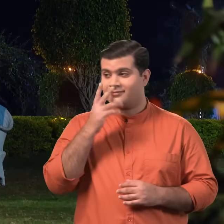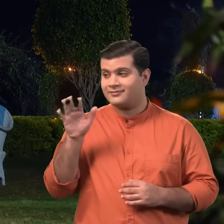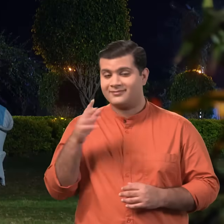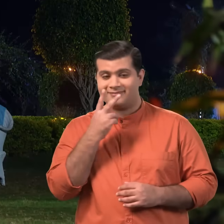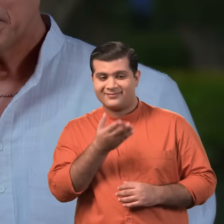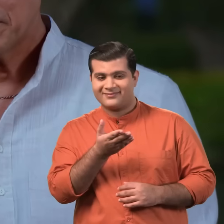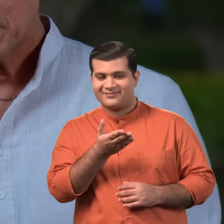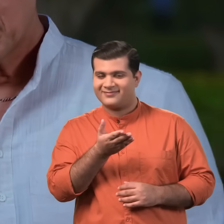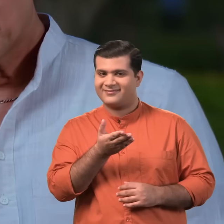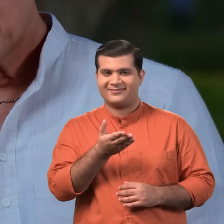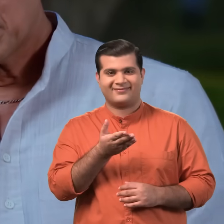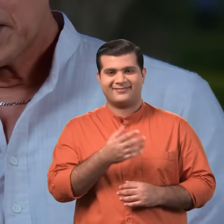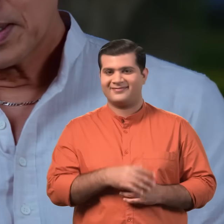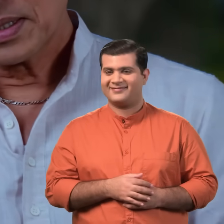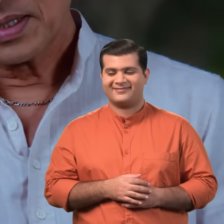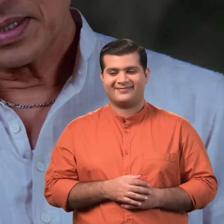देखा प्रीत